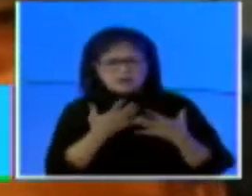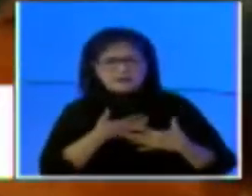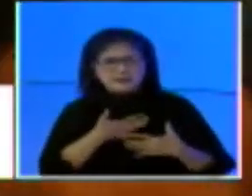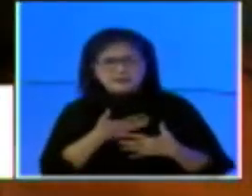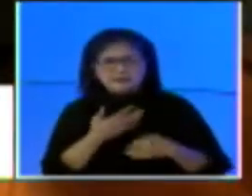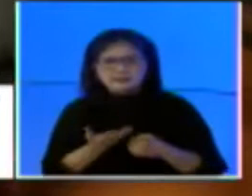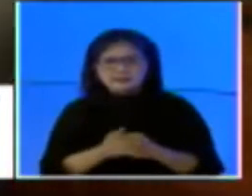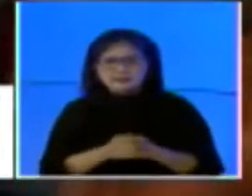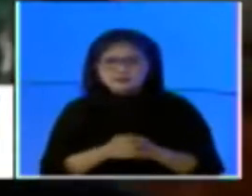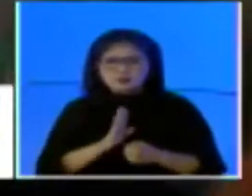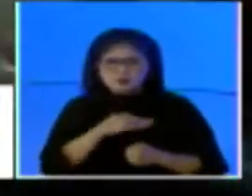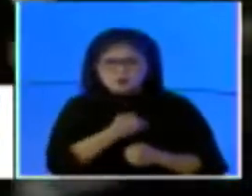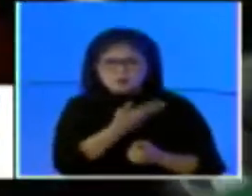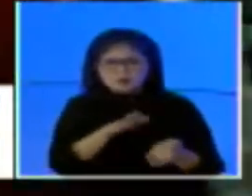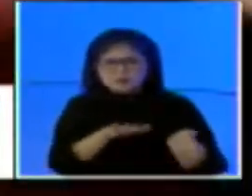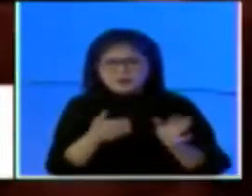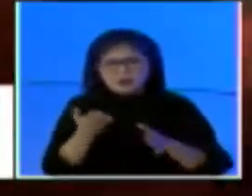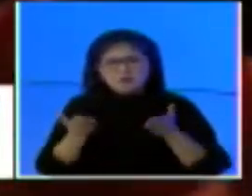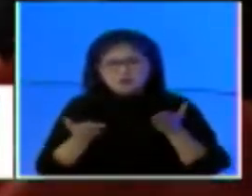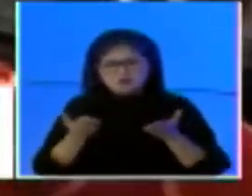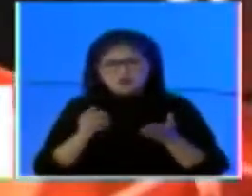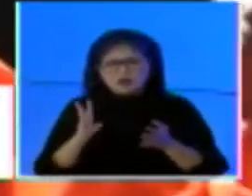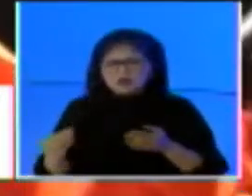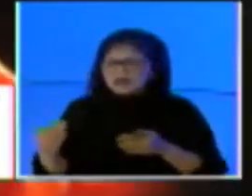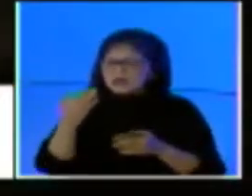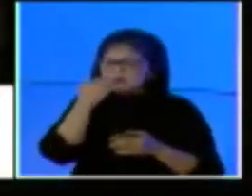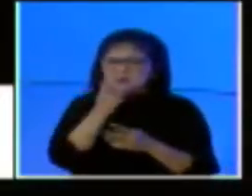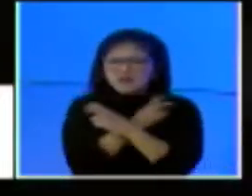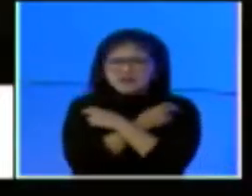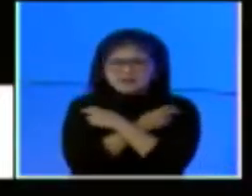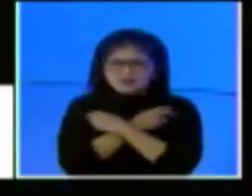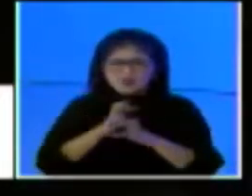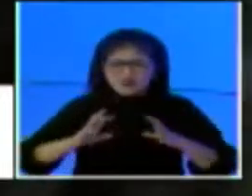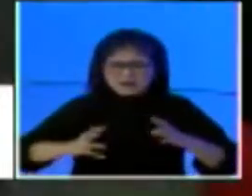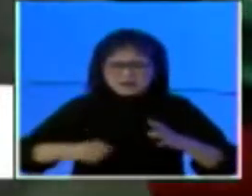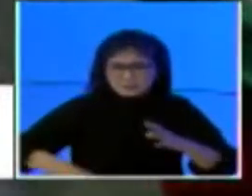Para korban diduga tewas akibat keracunan asap genset yang diletakkan di dalam rumah kontrakan.